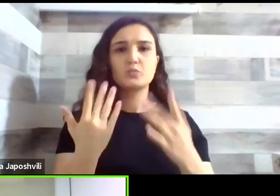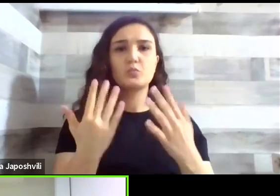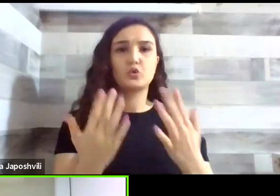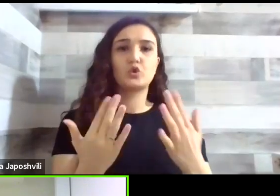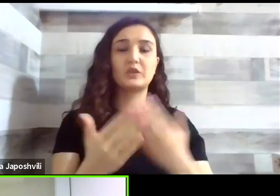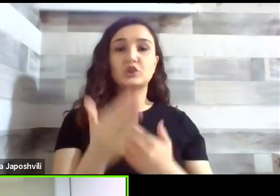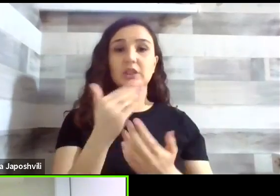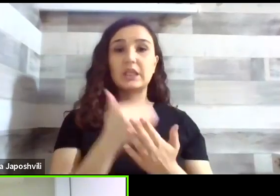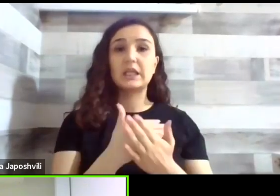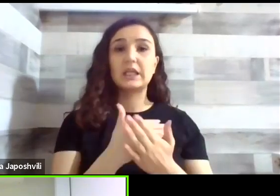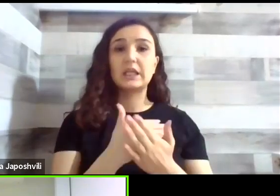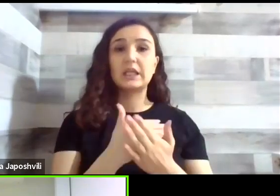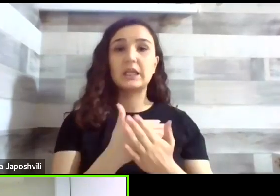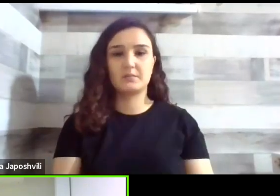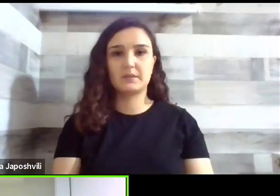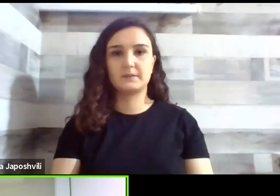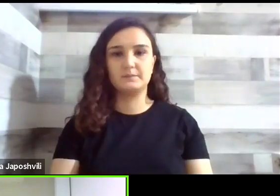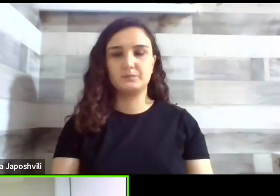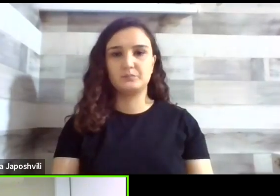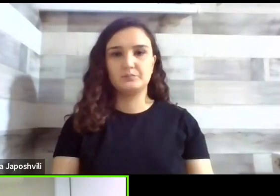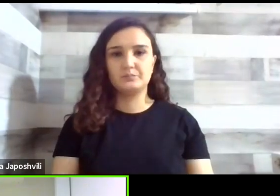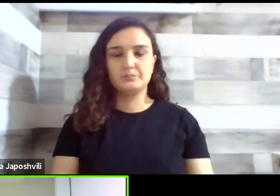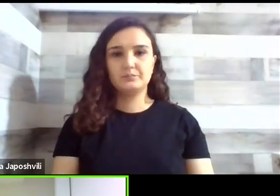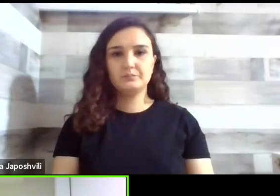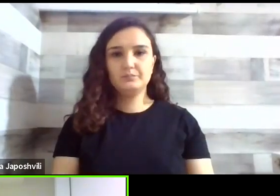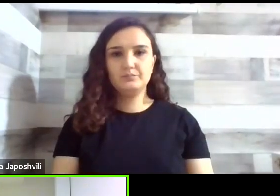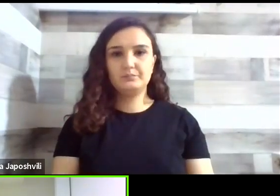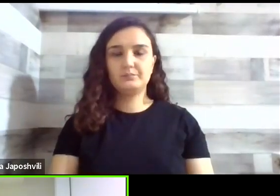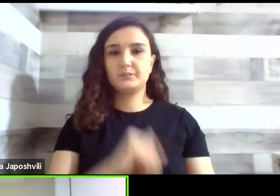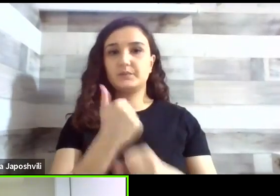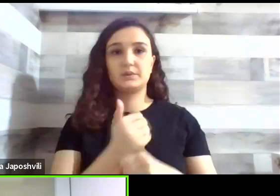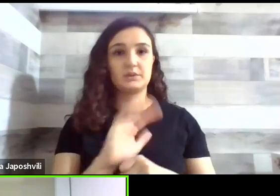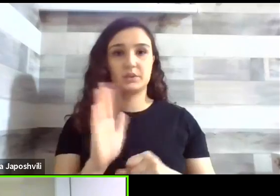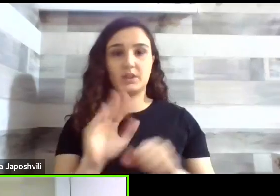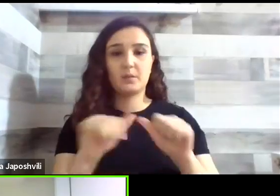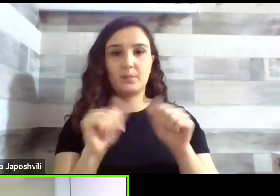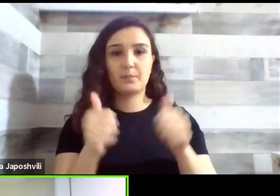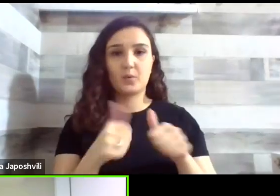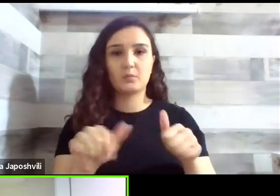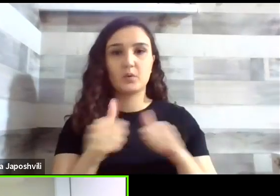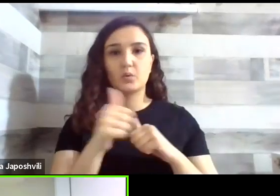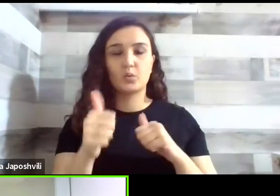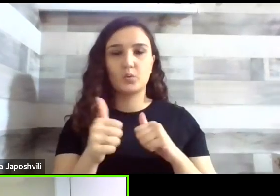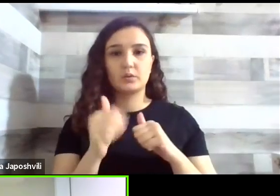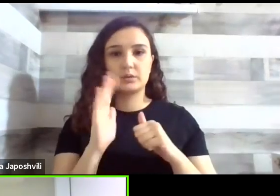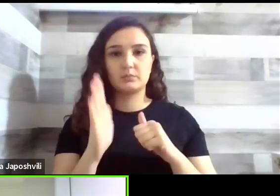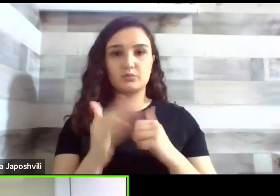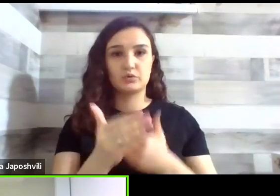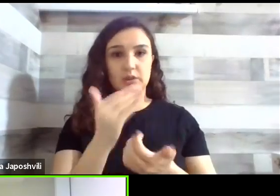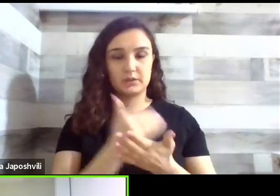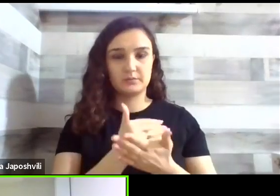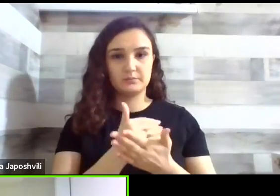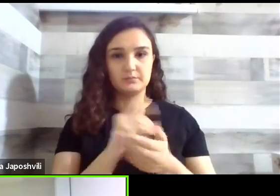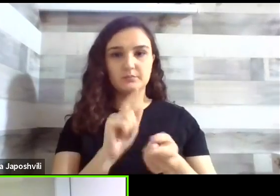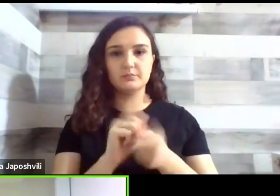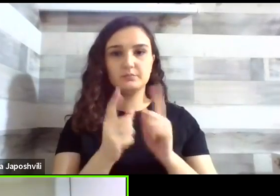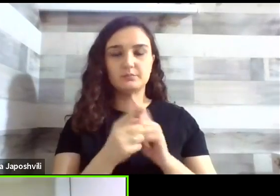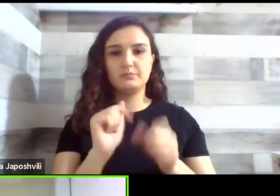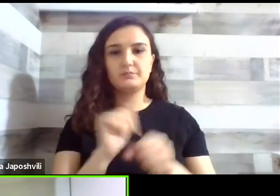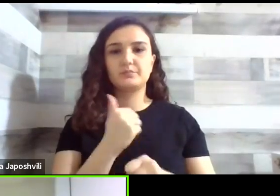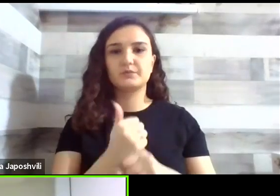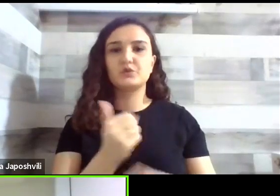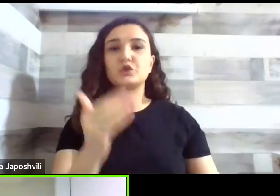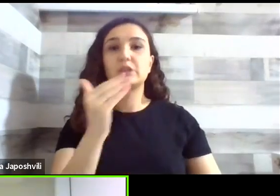შედეგი აინტერესებს, ხო? ანუ თავარია არა ფორმა ამის, როგორ გავალ შედეგზე, ხო? არამედ თავარია